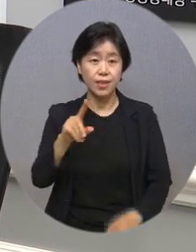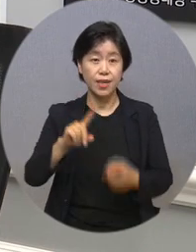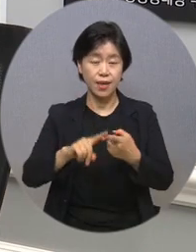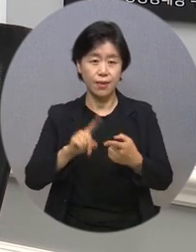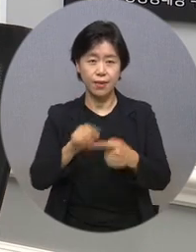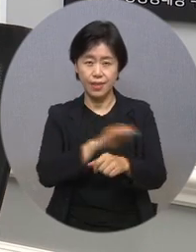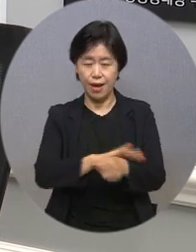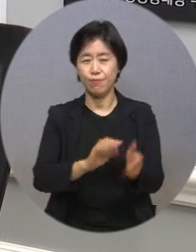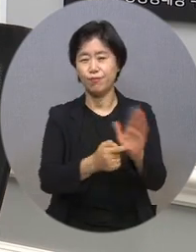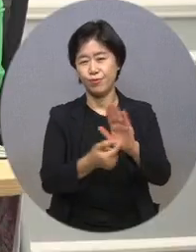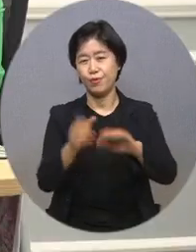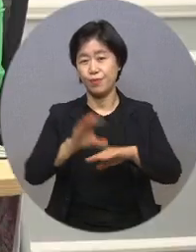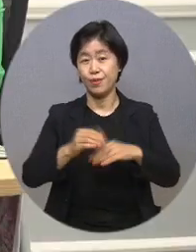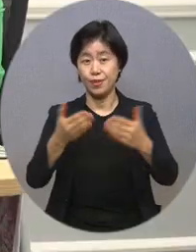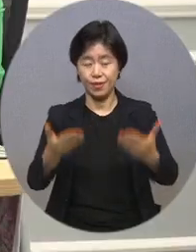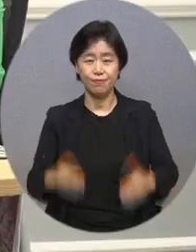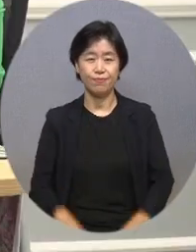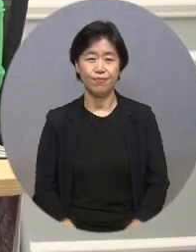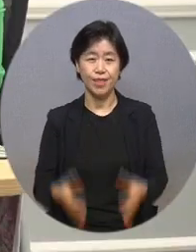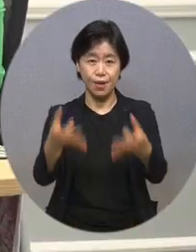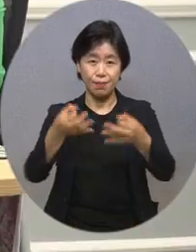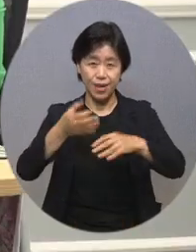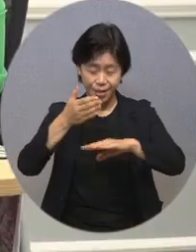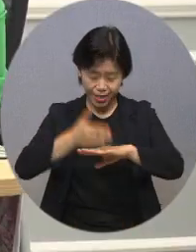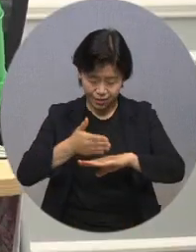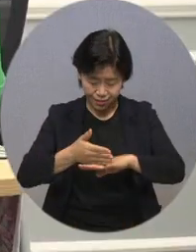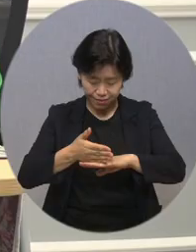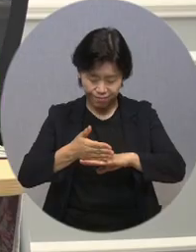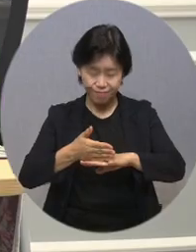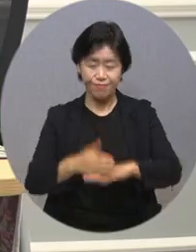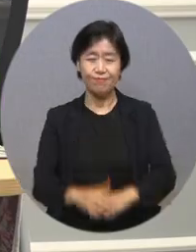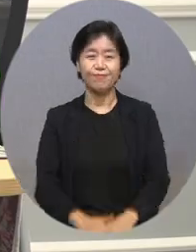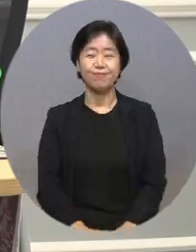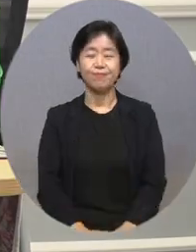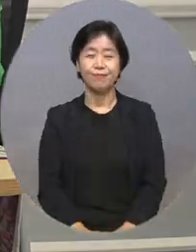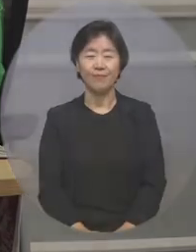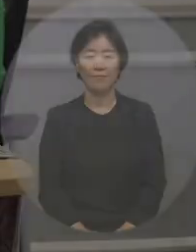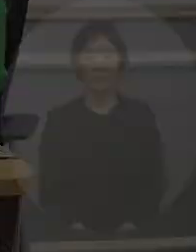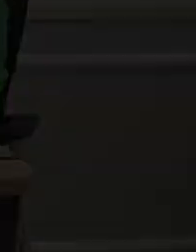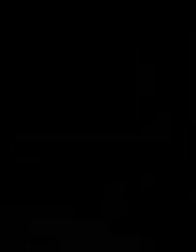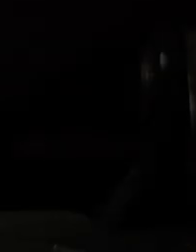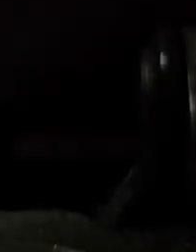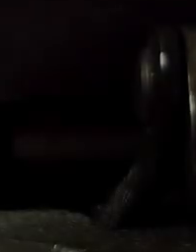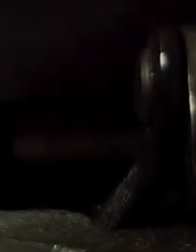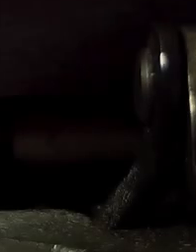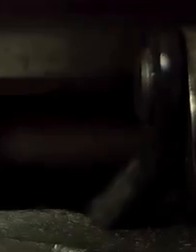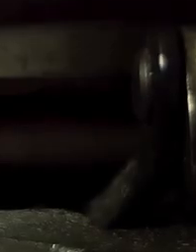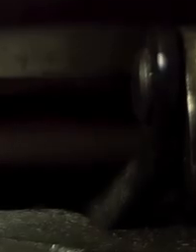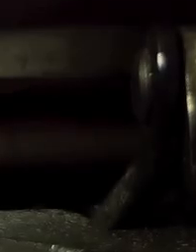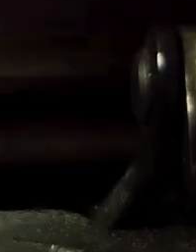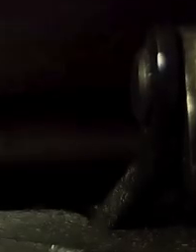방송으로 함께하겠습니다. 함께해 주셔서 감사합니다. 감사합니다.